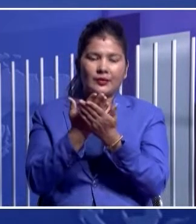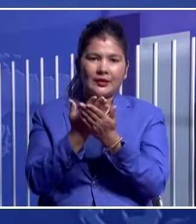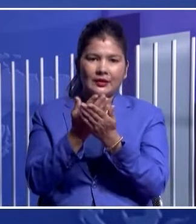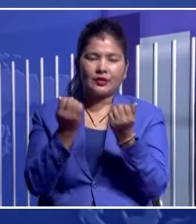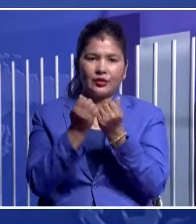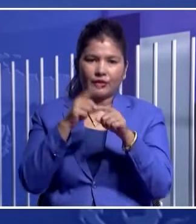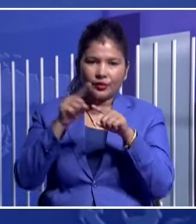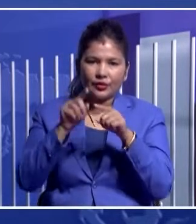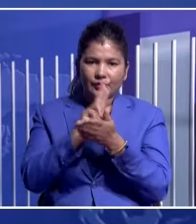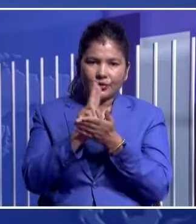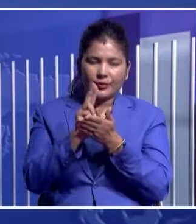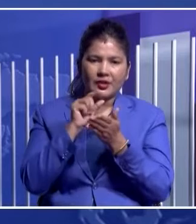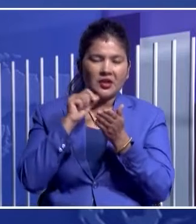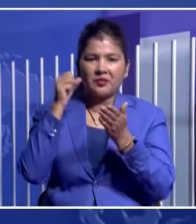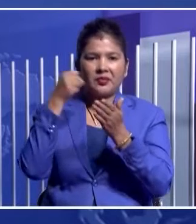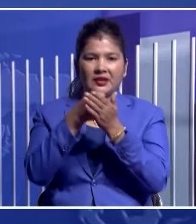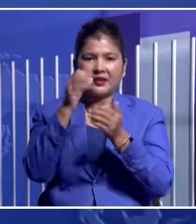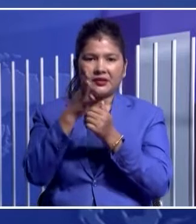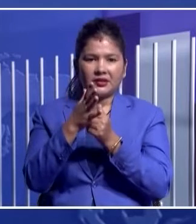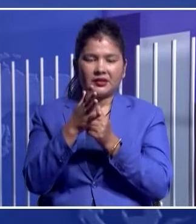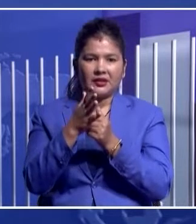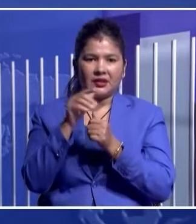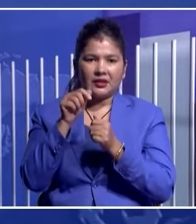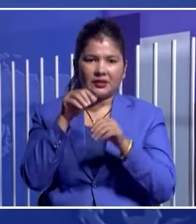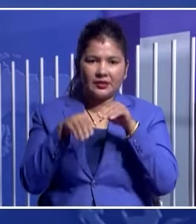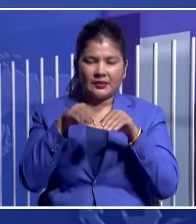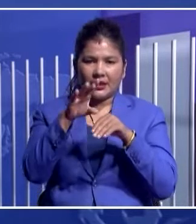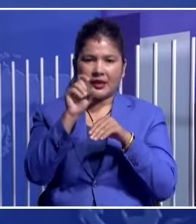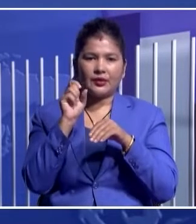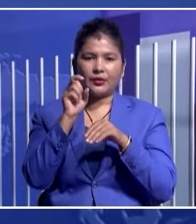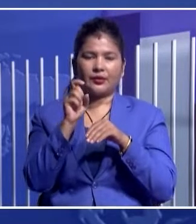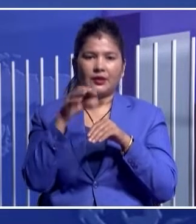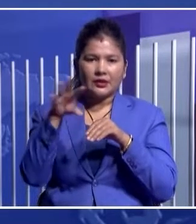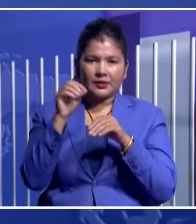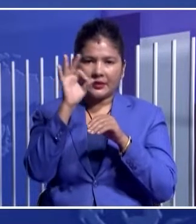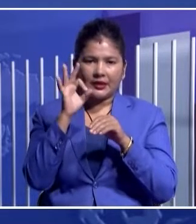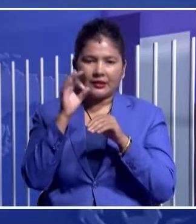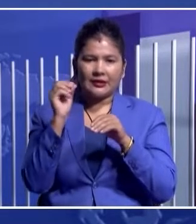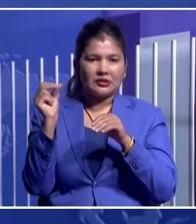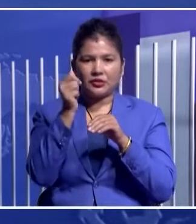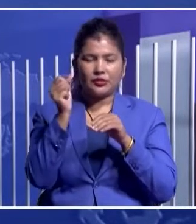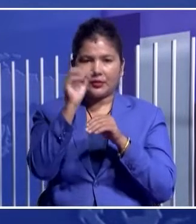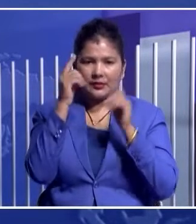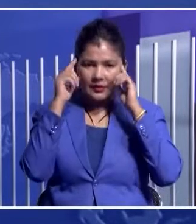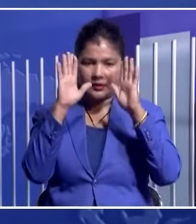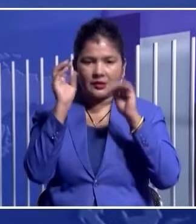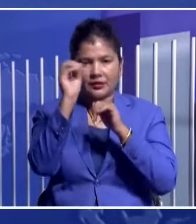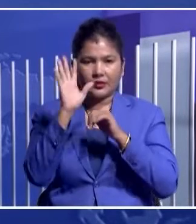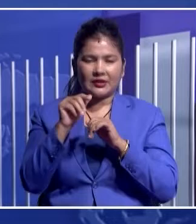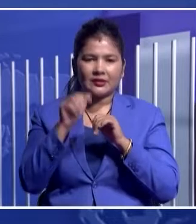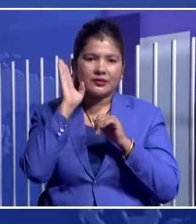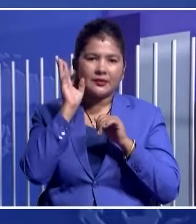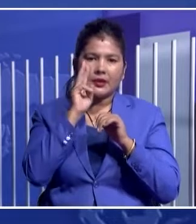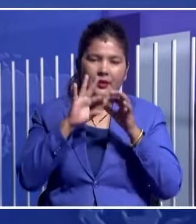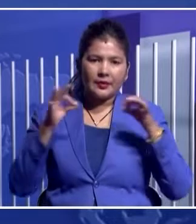छैनन्। खर्च विवरण नपठाएकाहरूलाई निर्वाचन आयोगले सबै कार्यालयलाई छिटो पठाउन निर्देशन दिएको छ। आजको